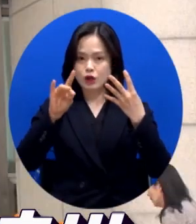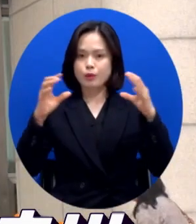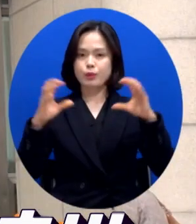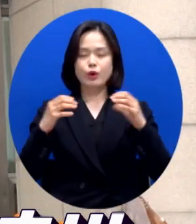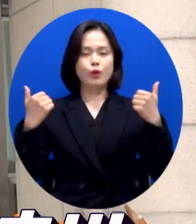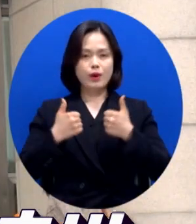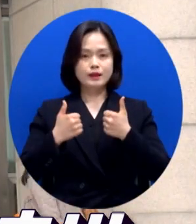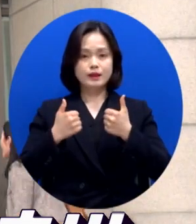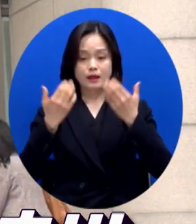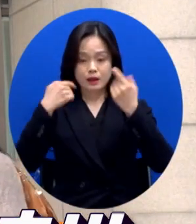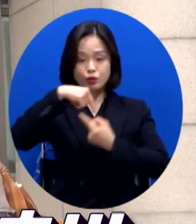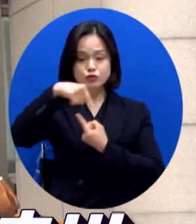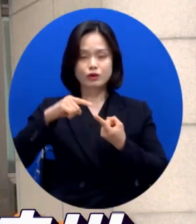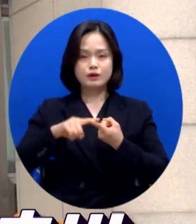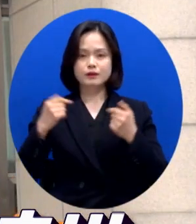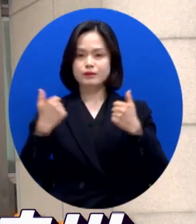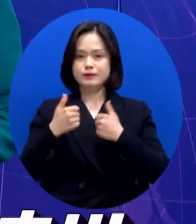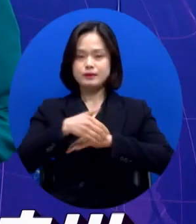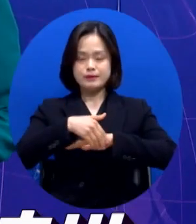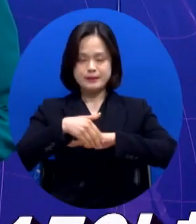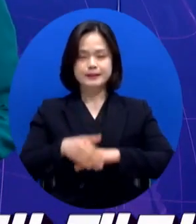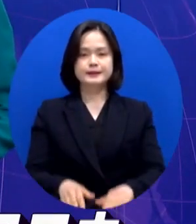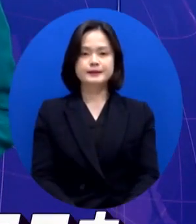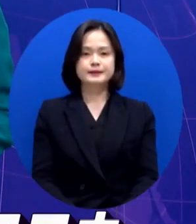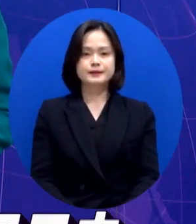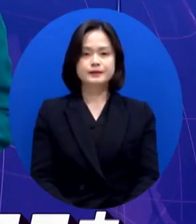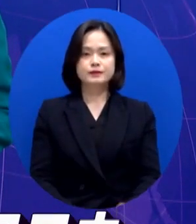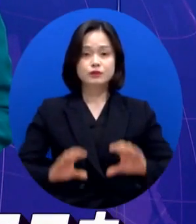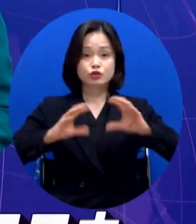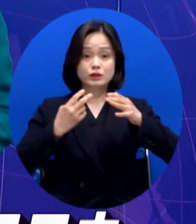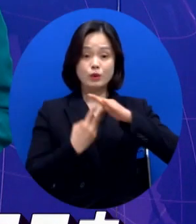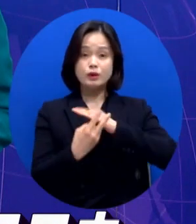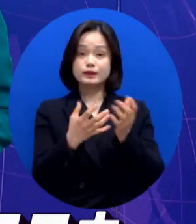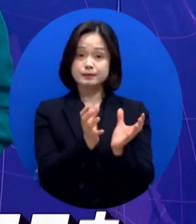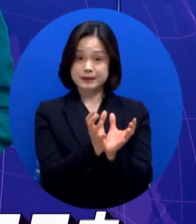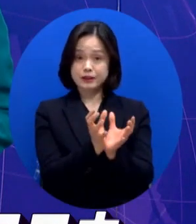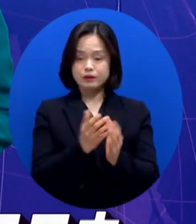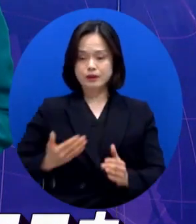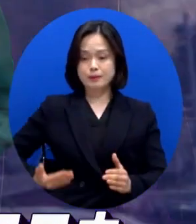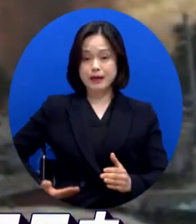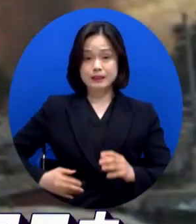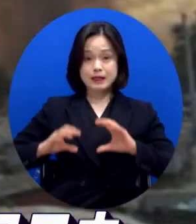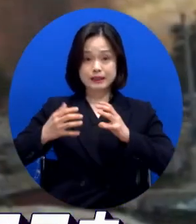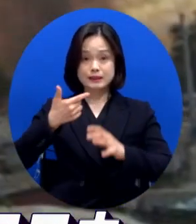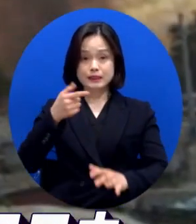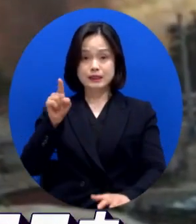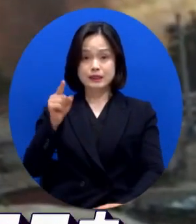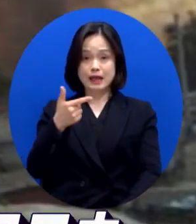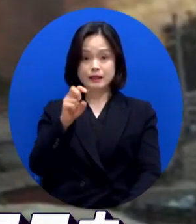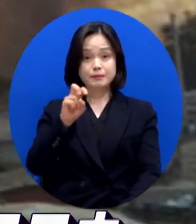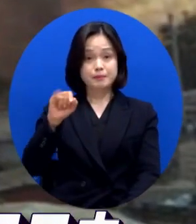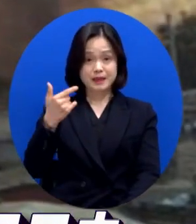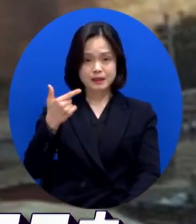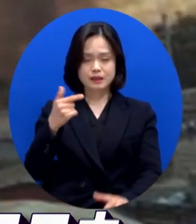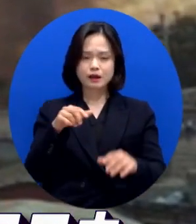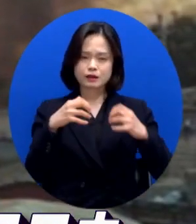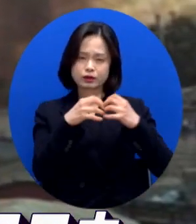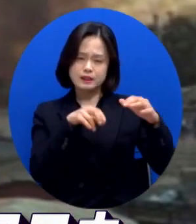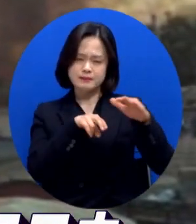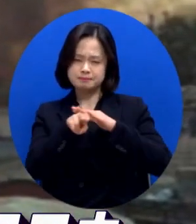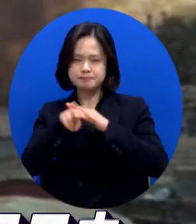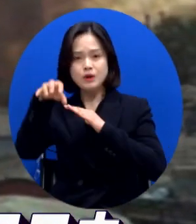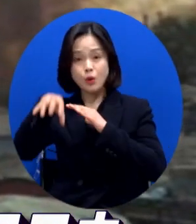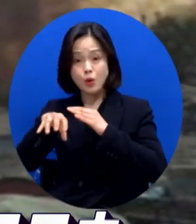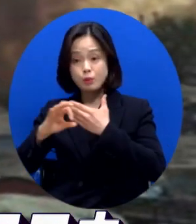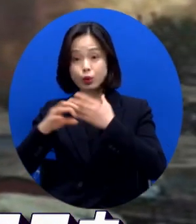정상화 방안을 논의할 계획입니다. 국제 월드비전이 방글라데시 로힝야 난민 캠프 대형 화재를